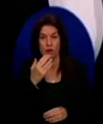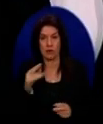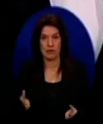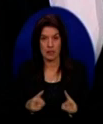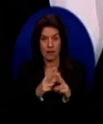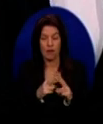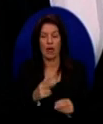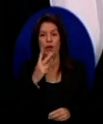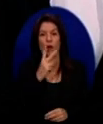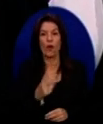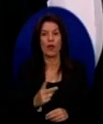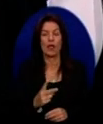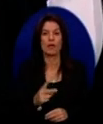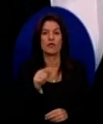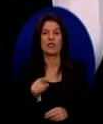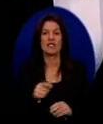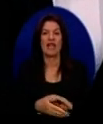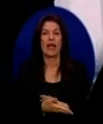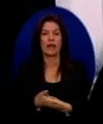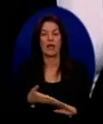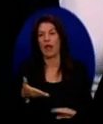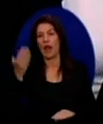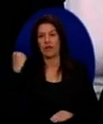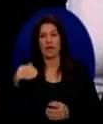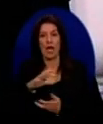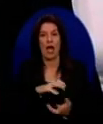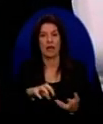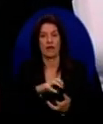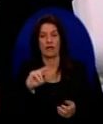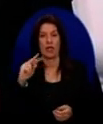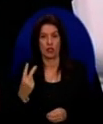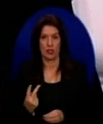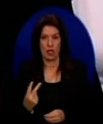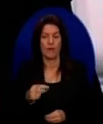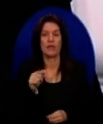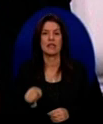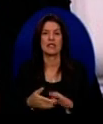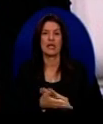רואים שזה התחיל לפני האינטיפאדה השנייה. זה התחיל